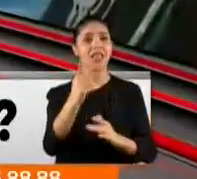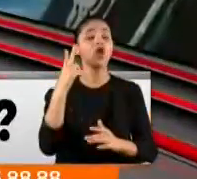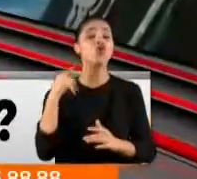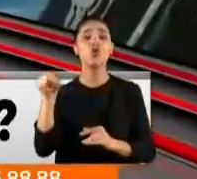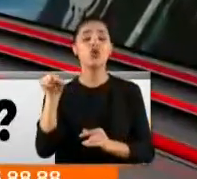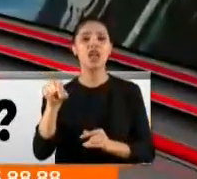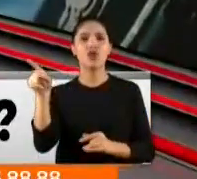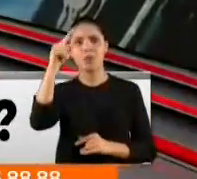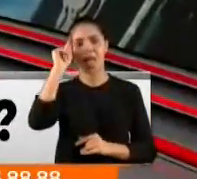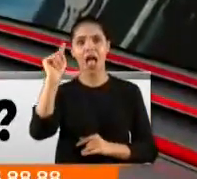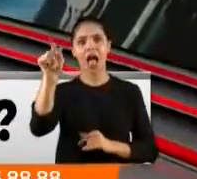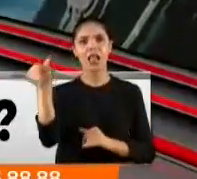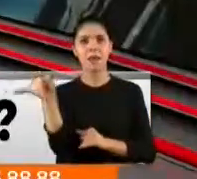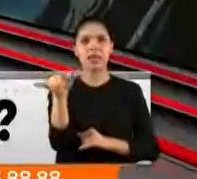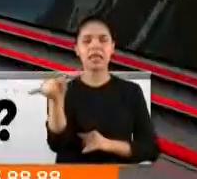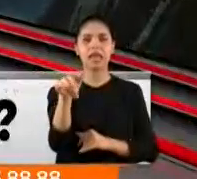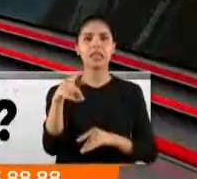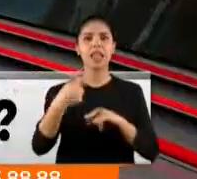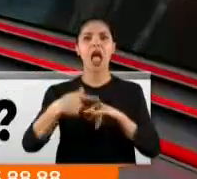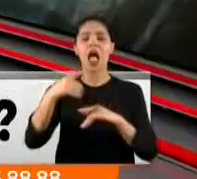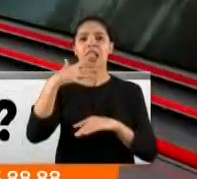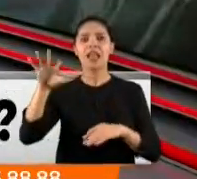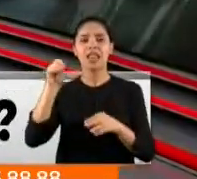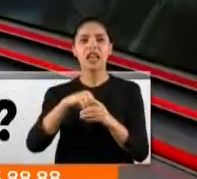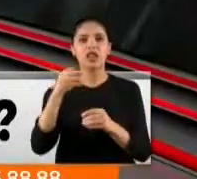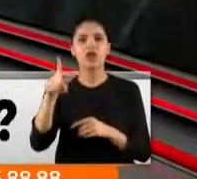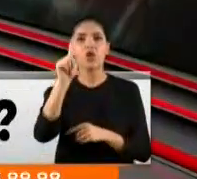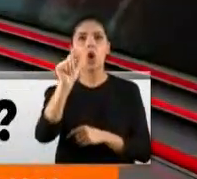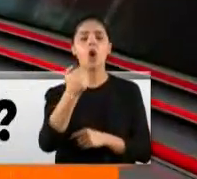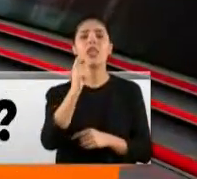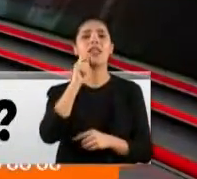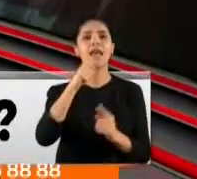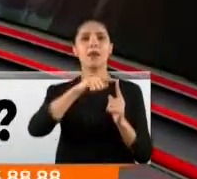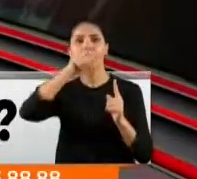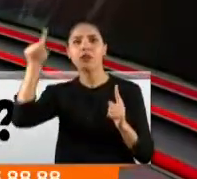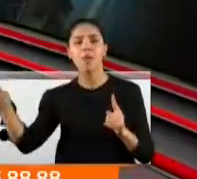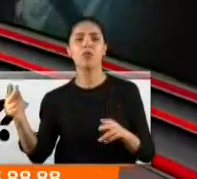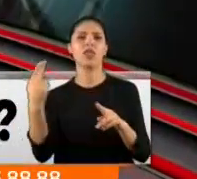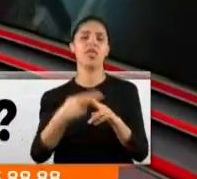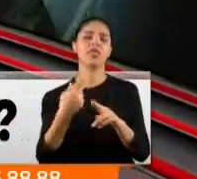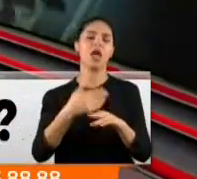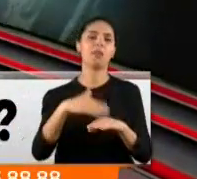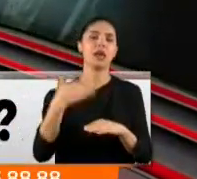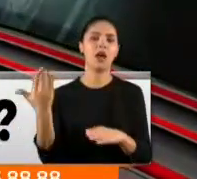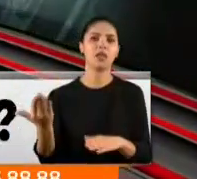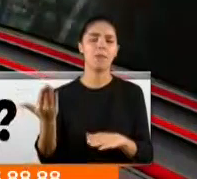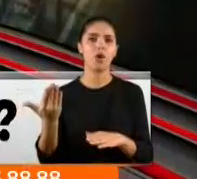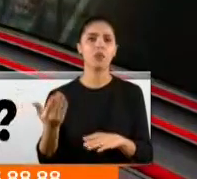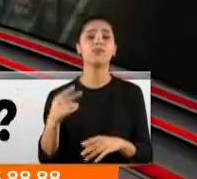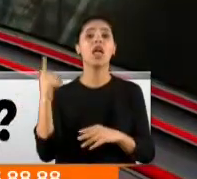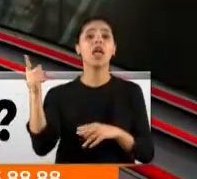Rusya Azerbaycan hemen yanıbaşında Hazar denizinde 16 Ekim'den bu yana bir tatbikat yapıyor